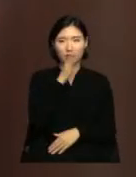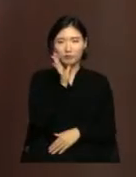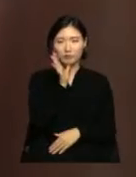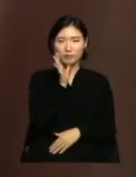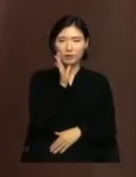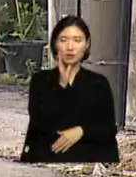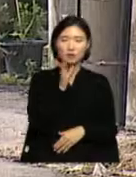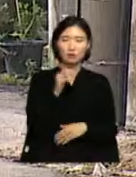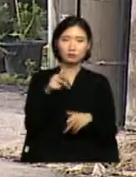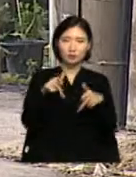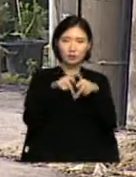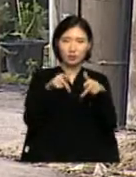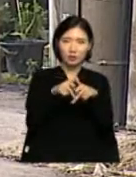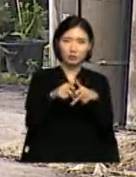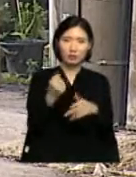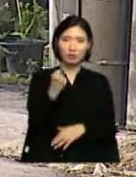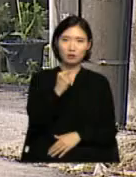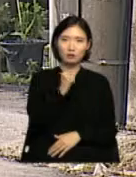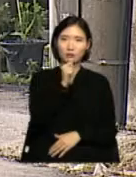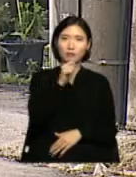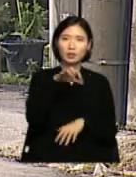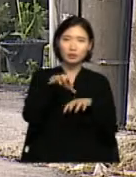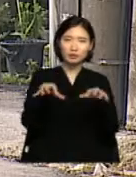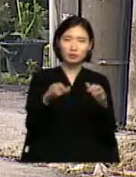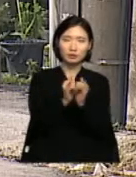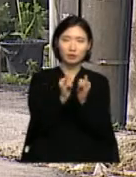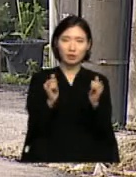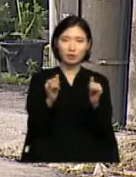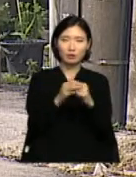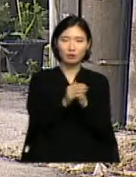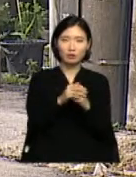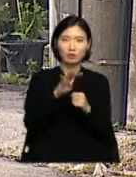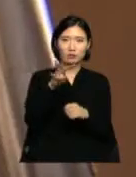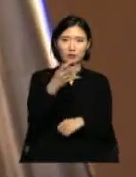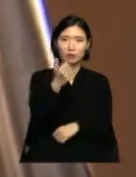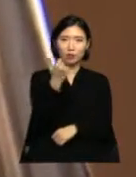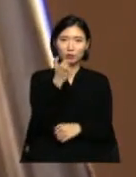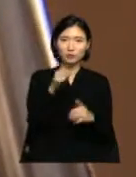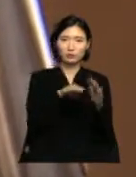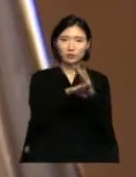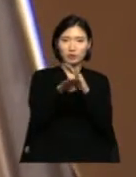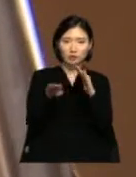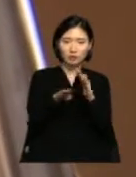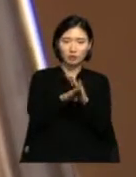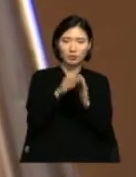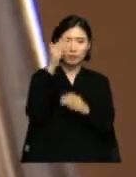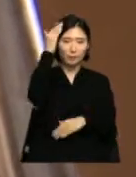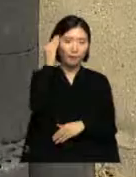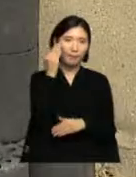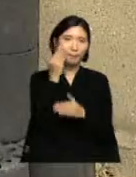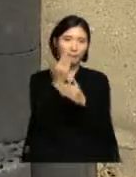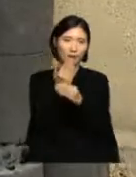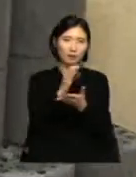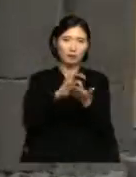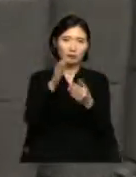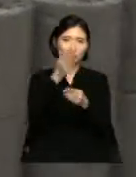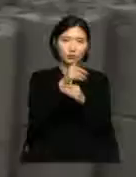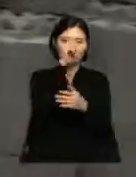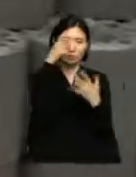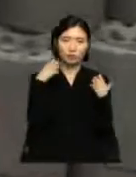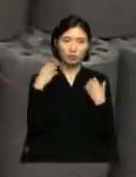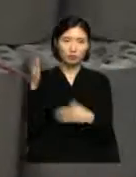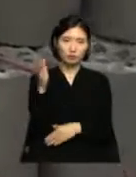에너지 빈곤층입니다. 700여 세대 가운데 절반이 넘는 450세대가 연탄을 사용하고 있습니다.